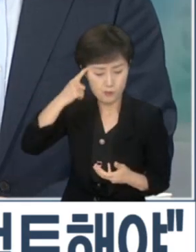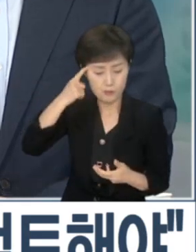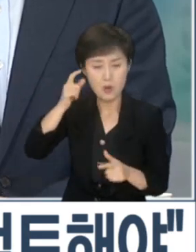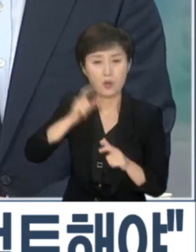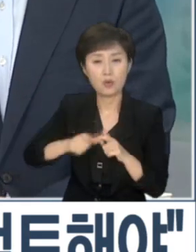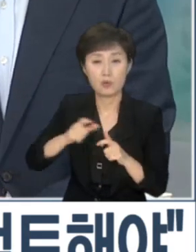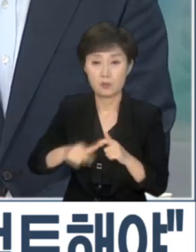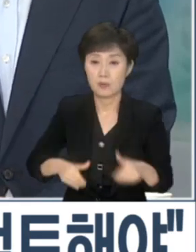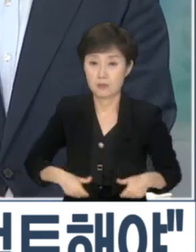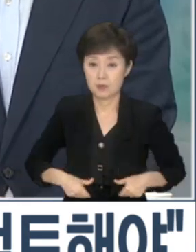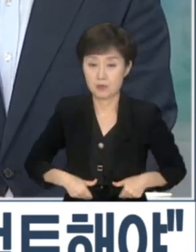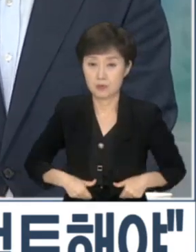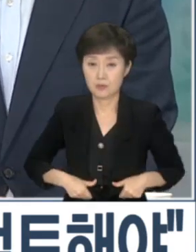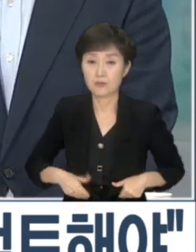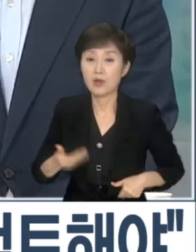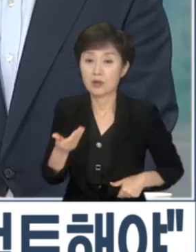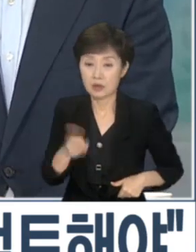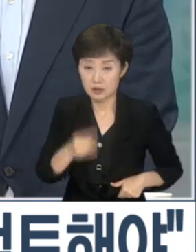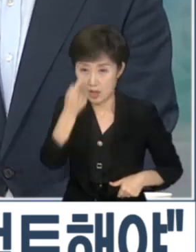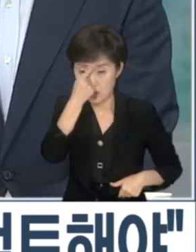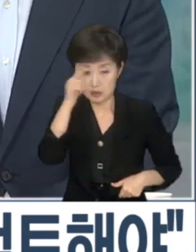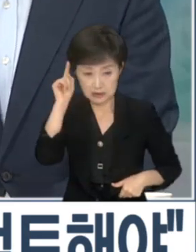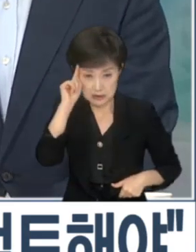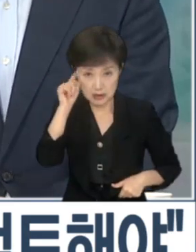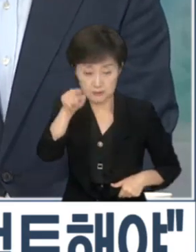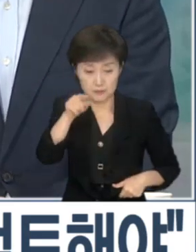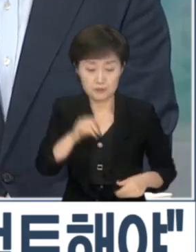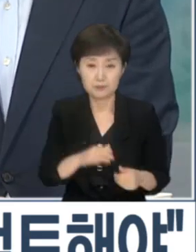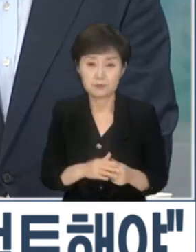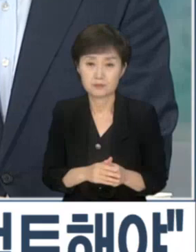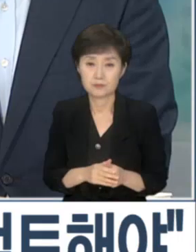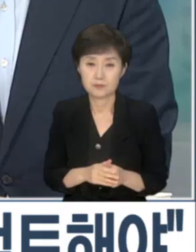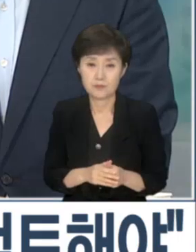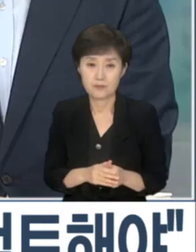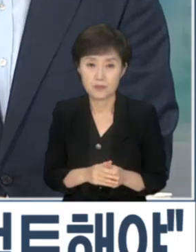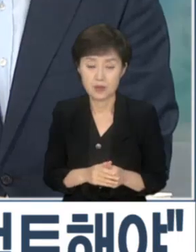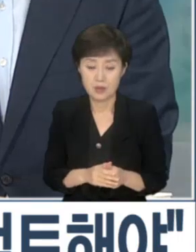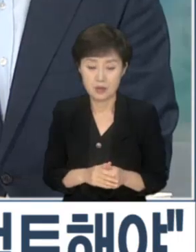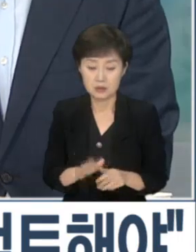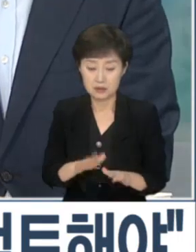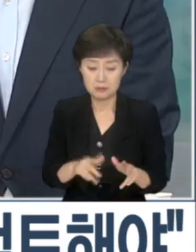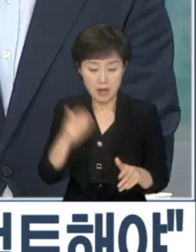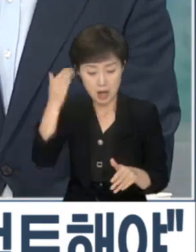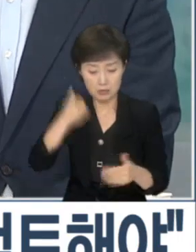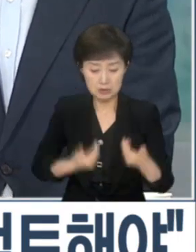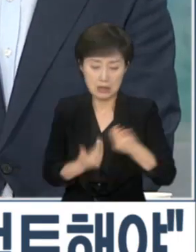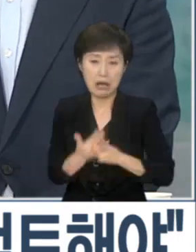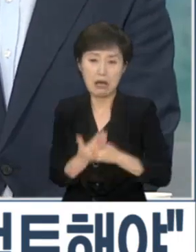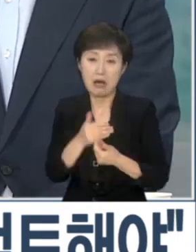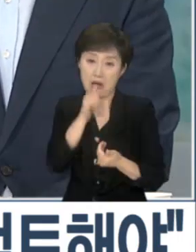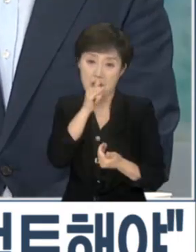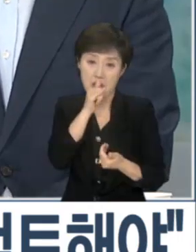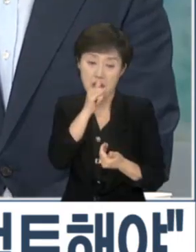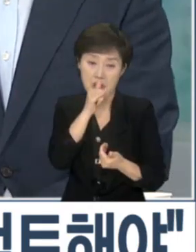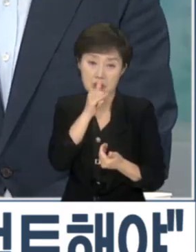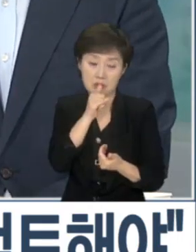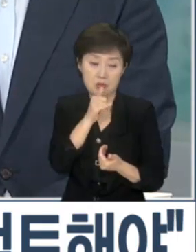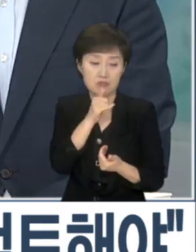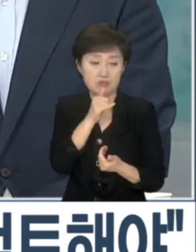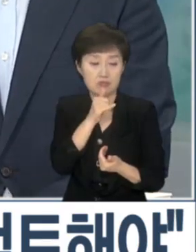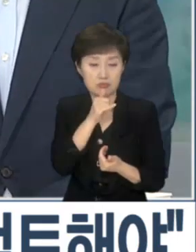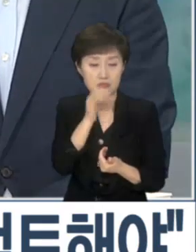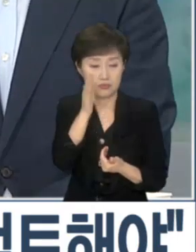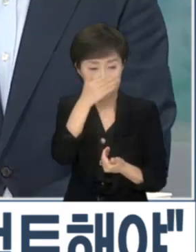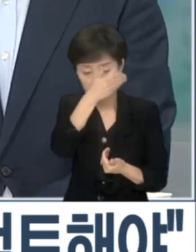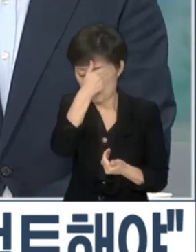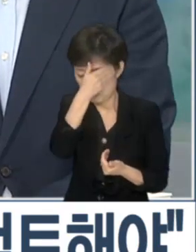그럼에도 불구하고 러시아에서 우리를 우호 국가로 보고 있지 않아요 그런데 직접 참전한다라고 하는 것은